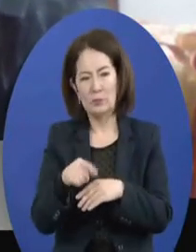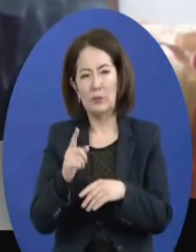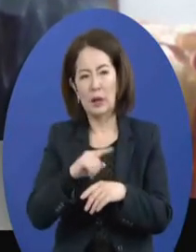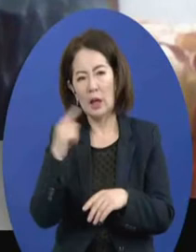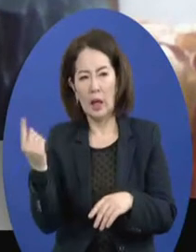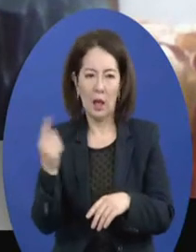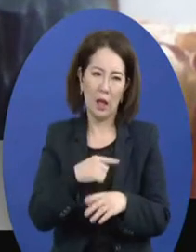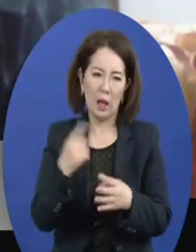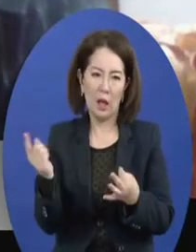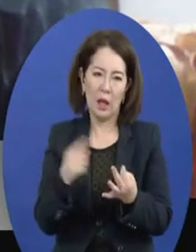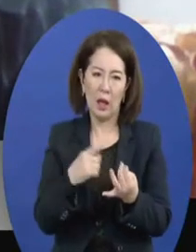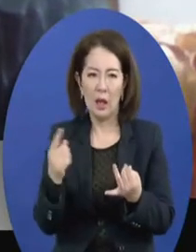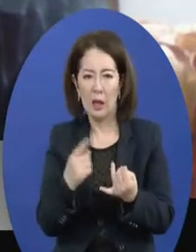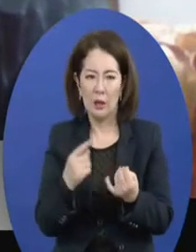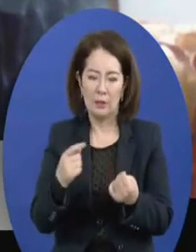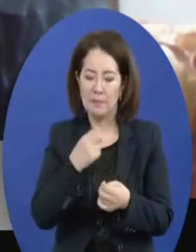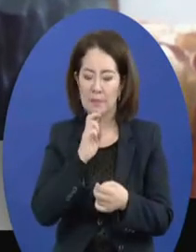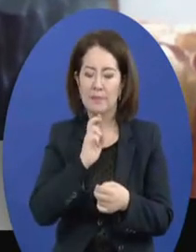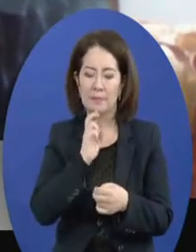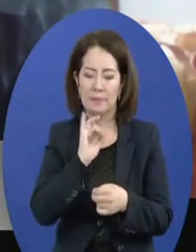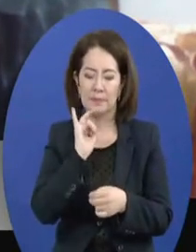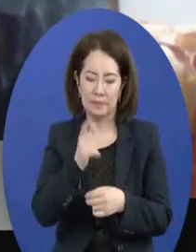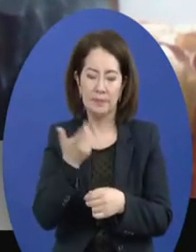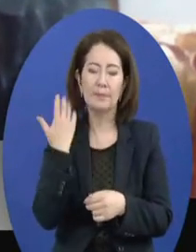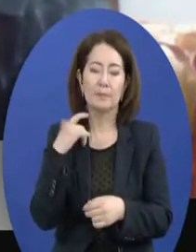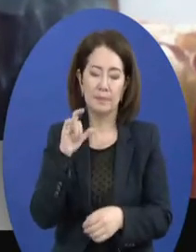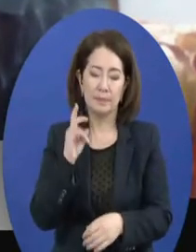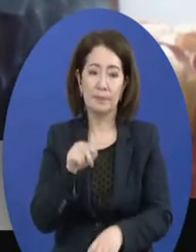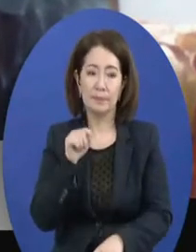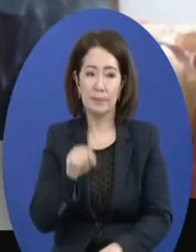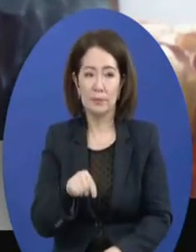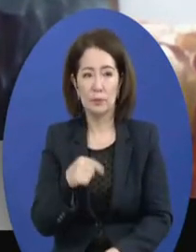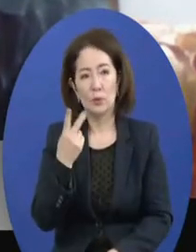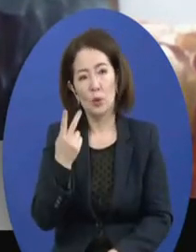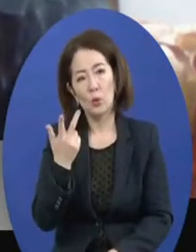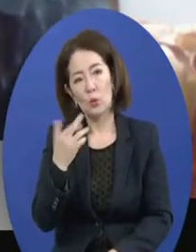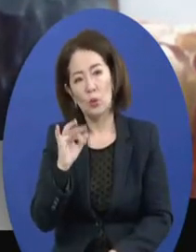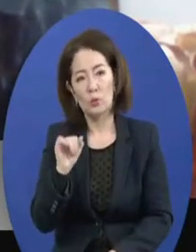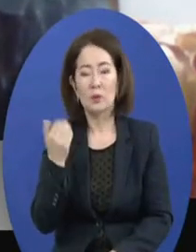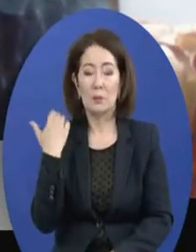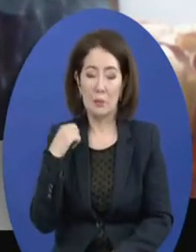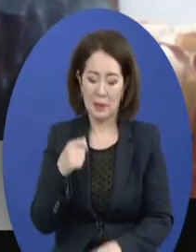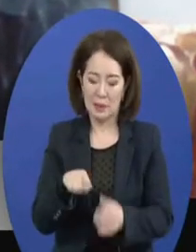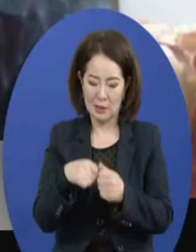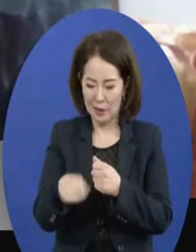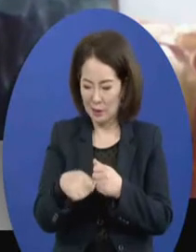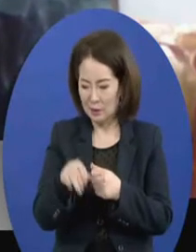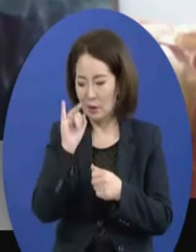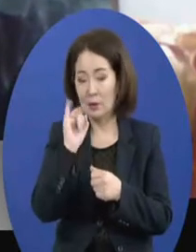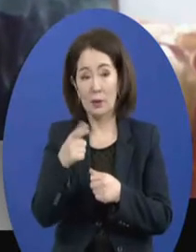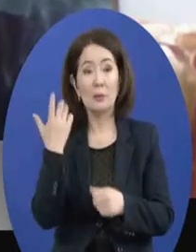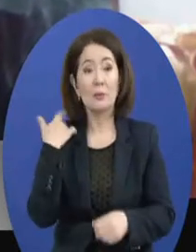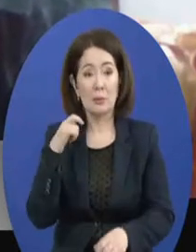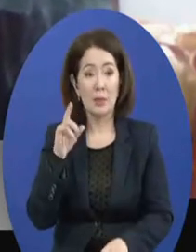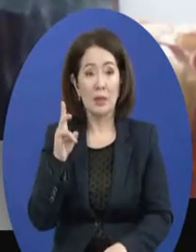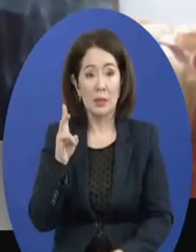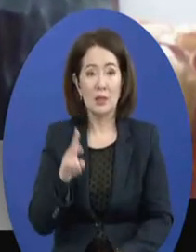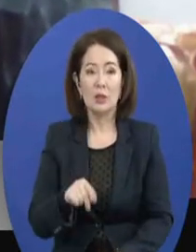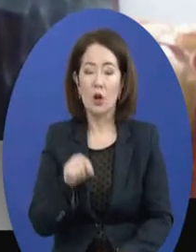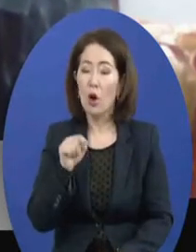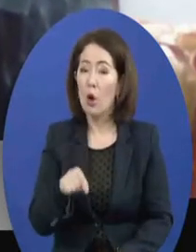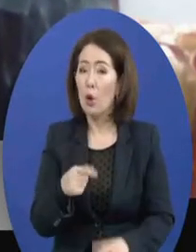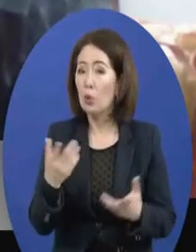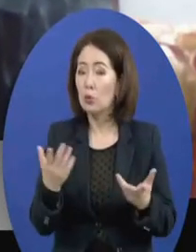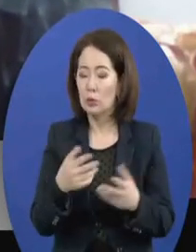дахин буцаж маш их бэрхшээл энэ төр тулгардаг байсан. 2-3 удаа явдаг байсан. Зардал чирэглэх гардаг байсан.